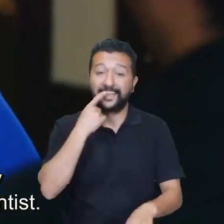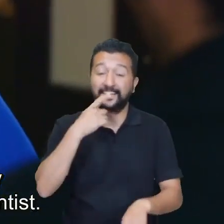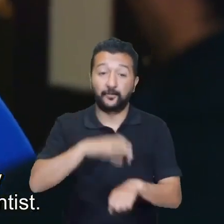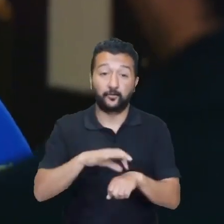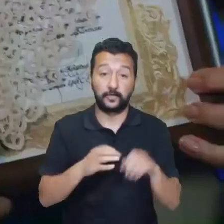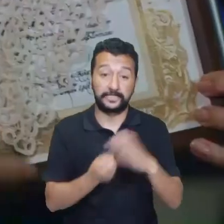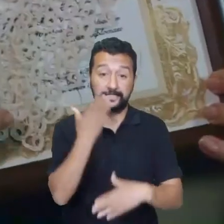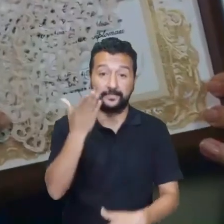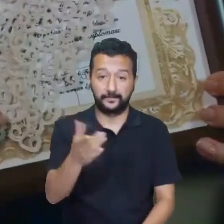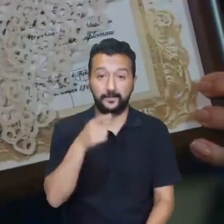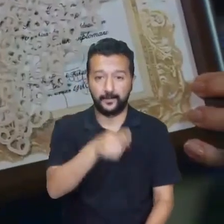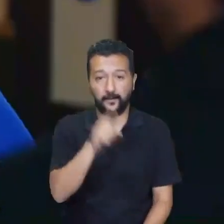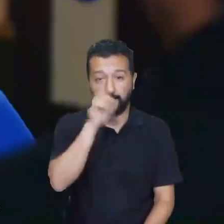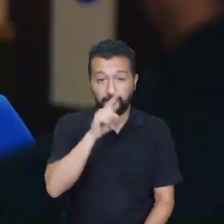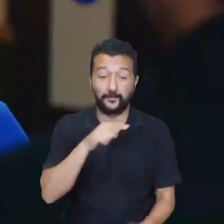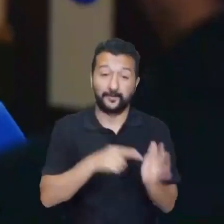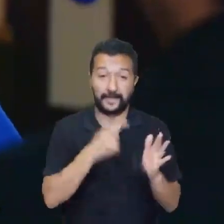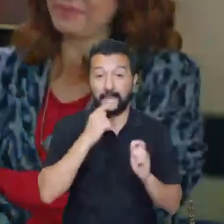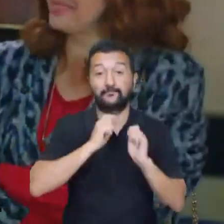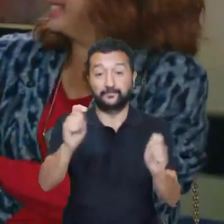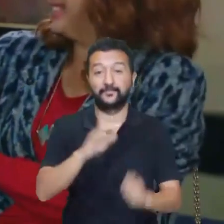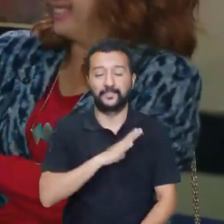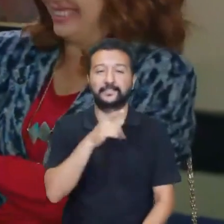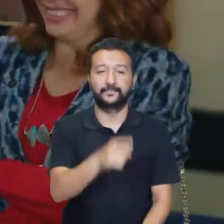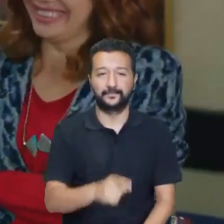hekimi çıktı. Orada gönderme var.